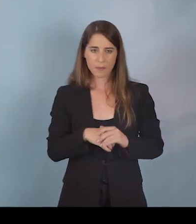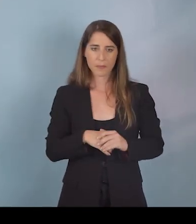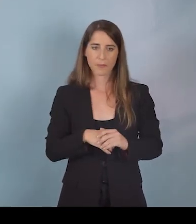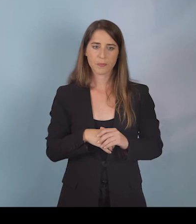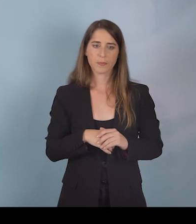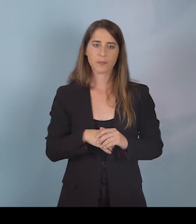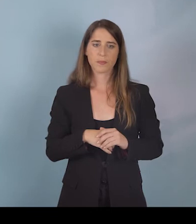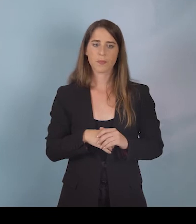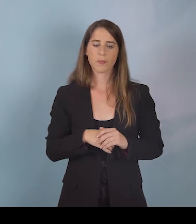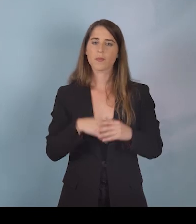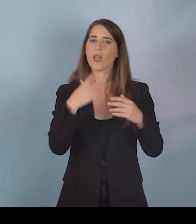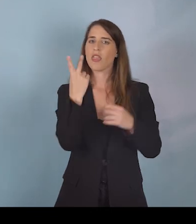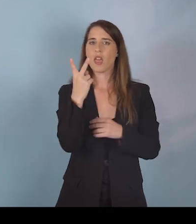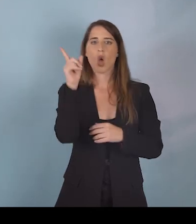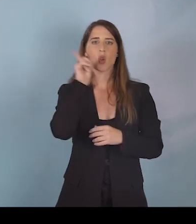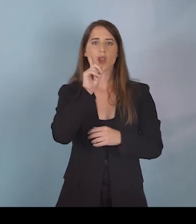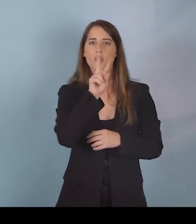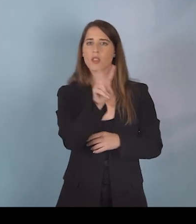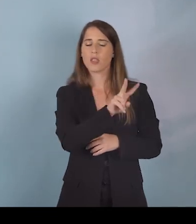κάποιες τέτοιες περιπτώσεις. Είχαμε μια περίπτωση